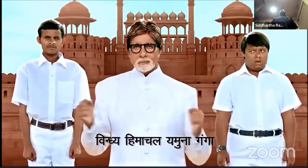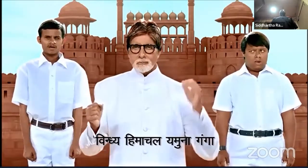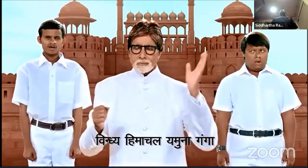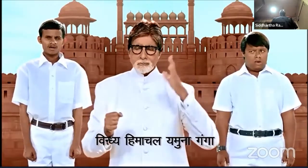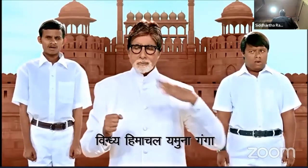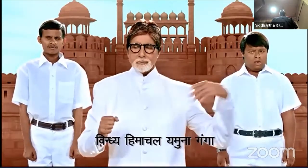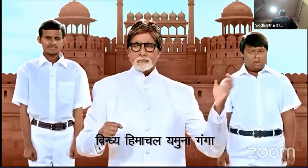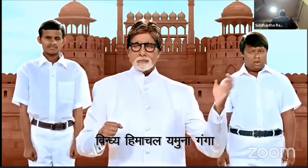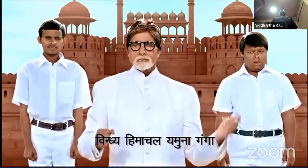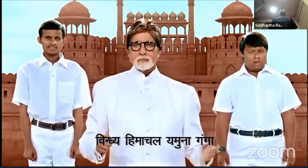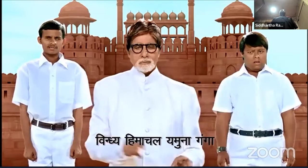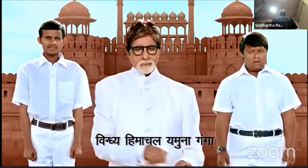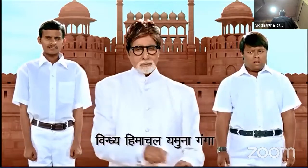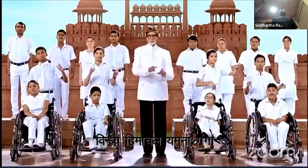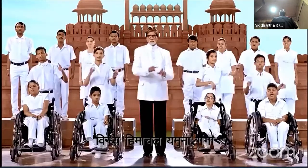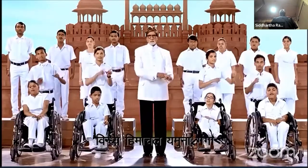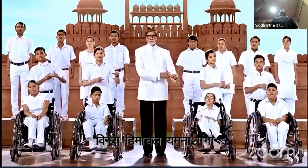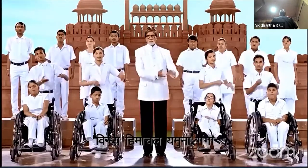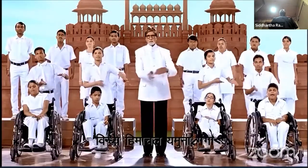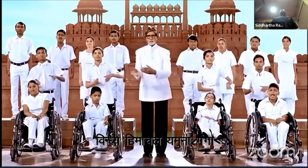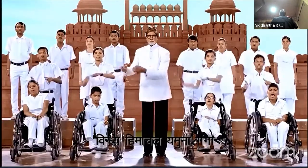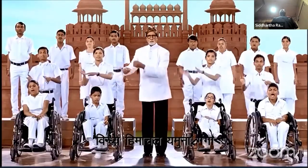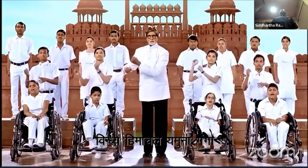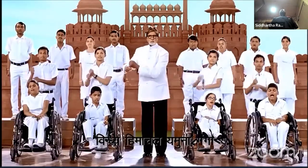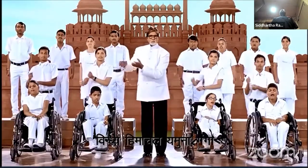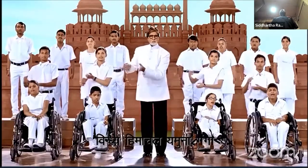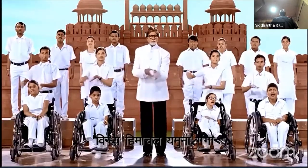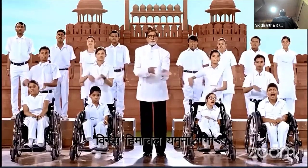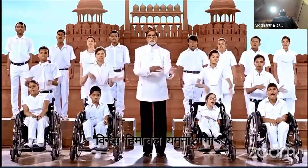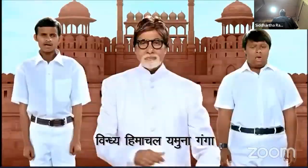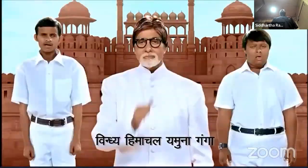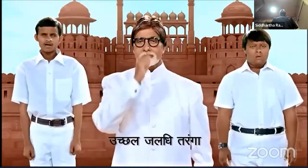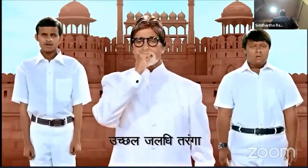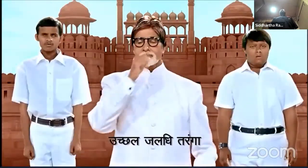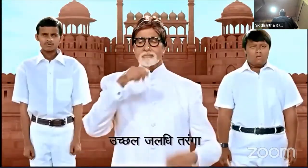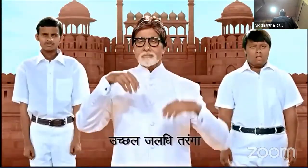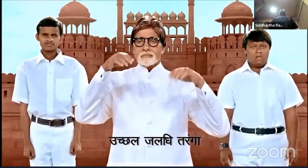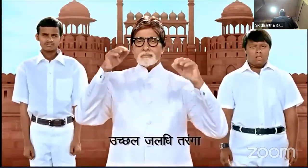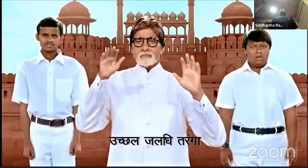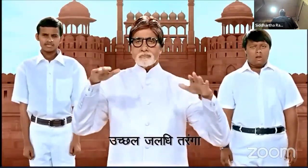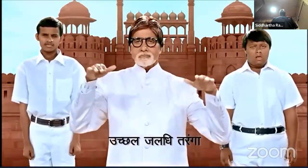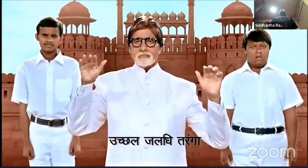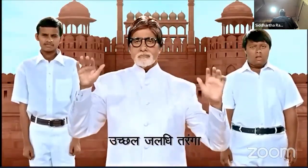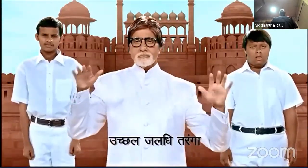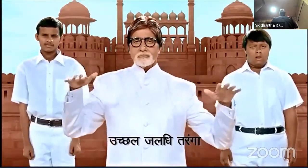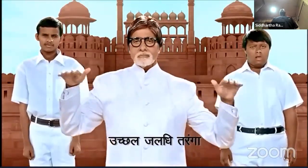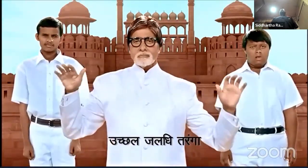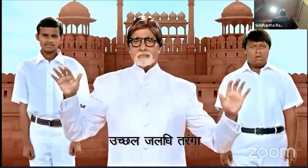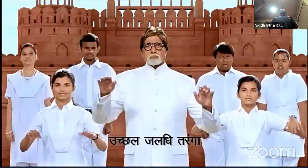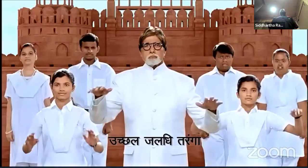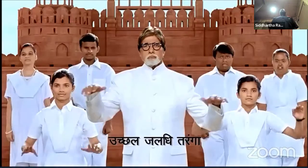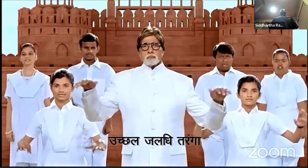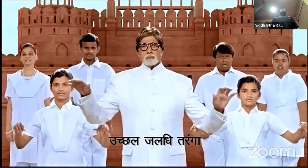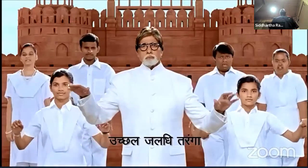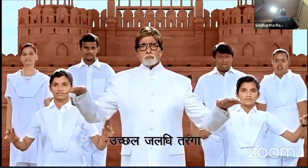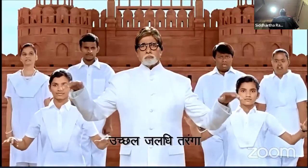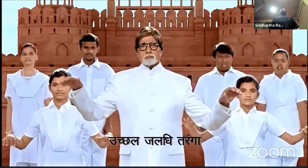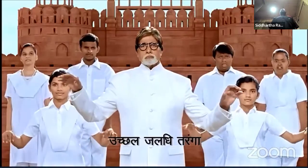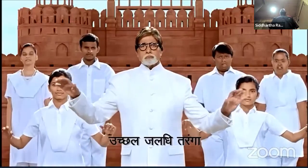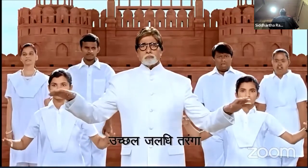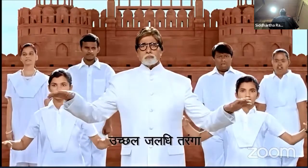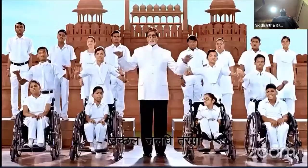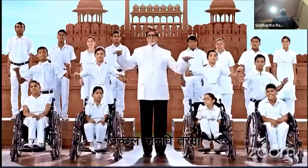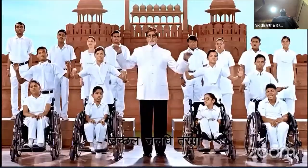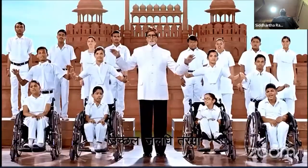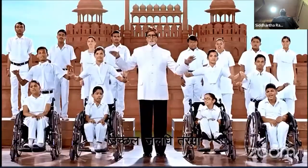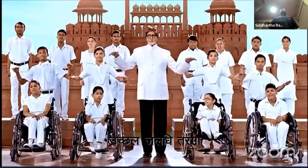विंध्य हिमाचल यमुना गंगा उज्जल जलधि